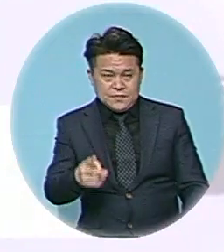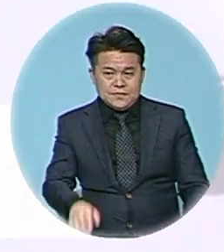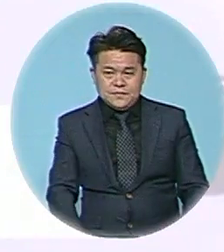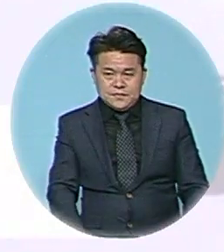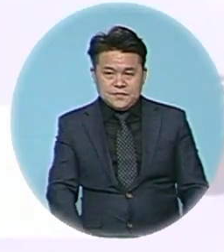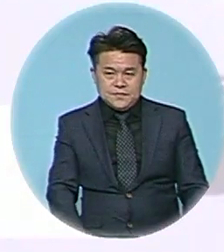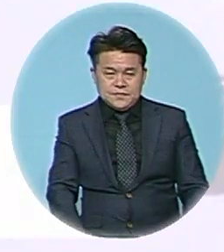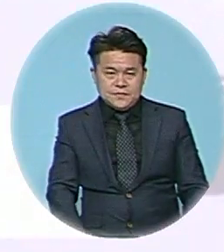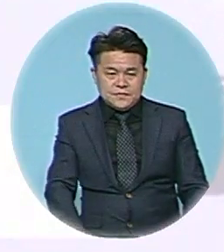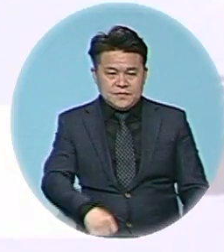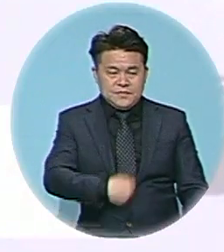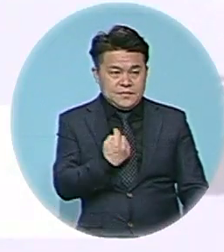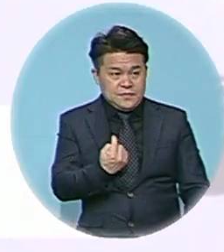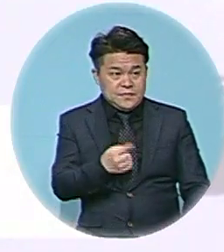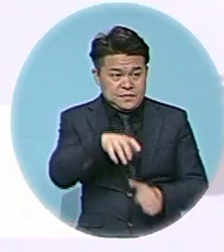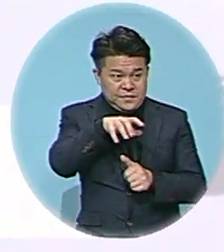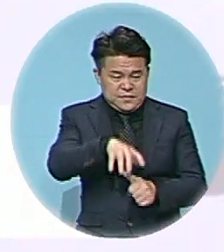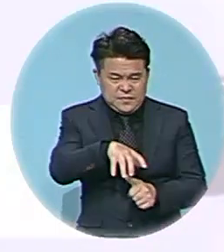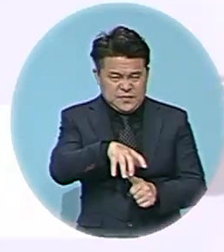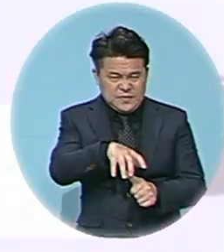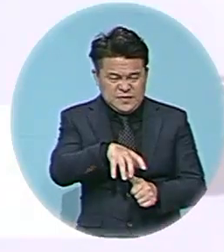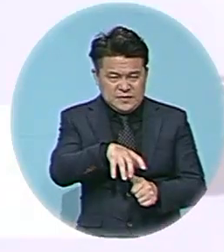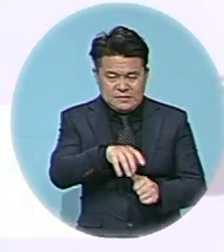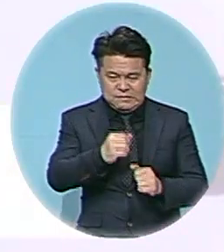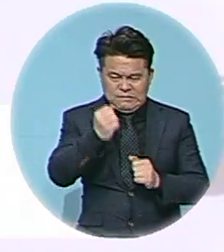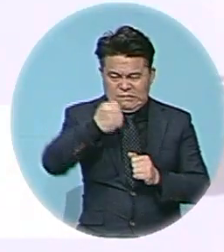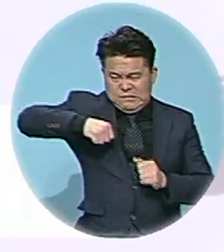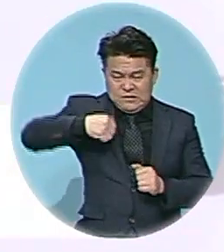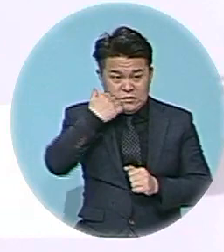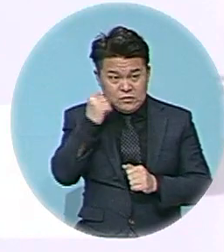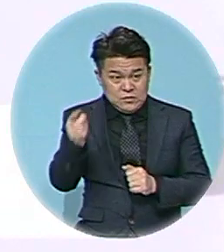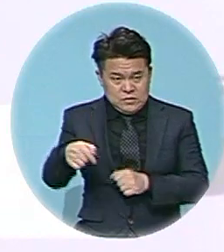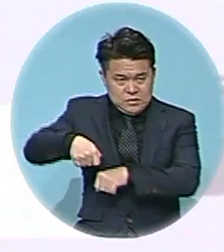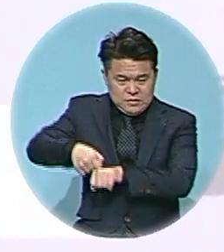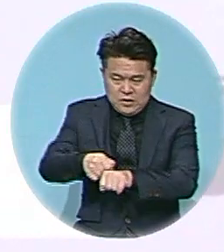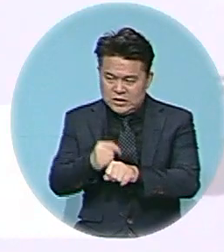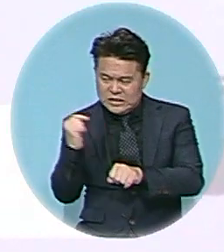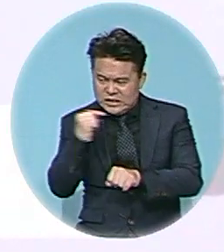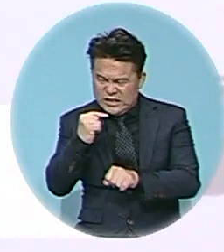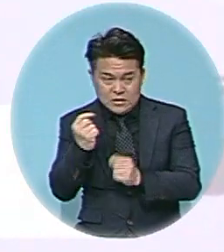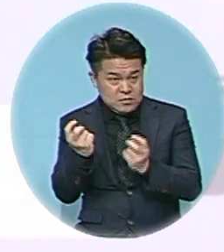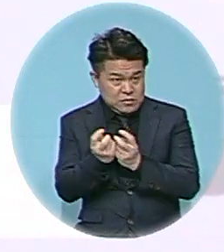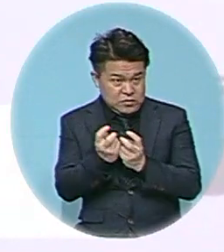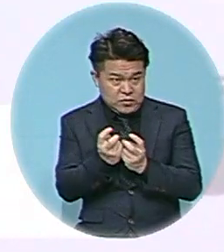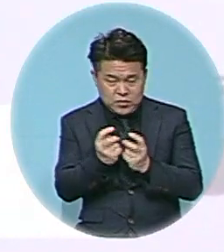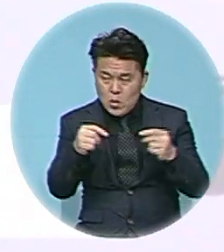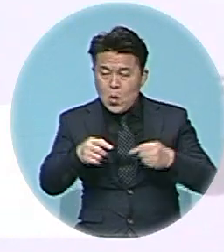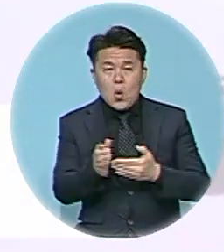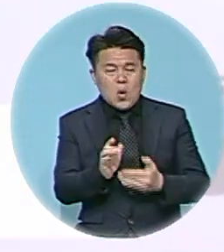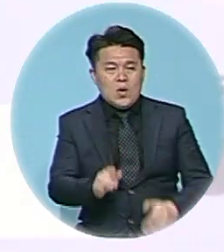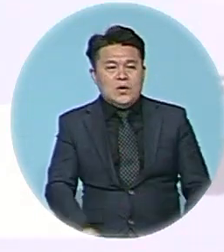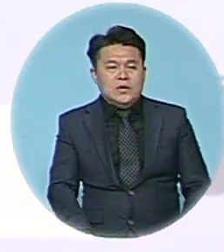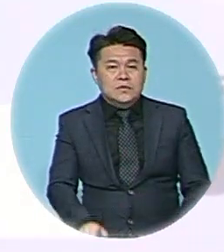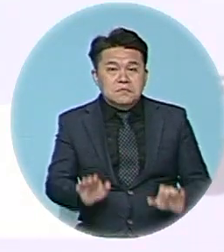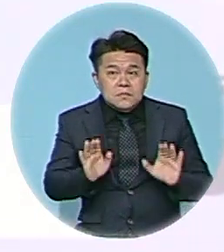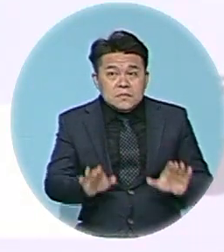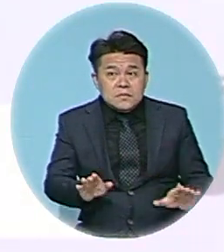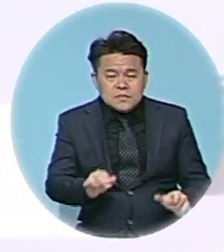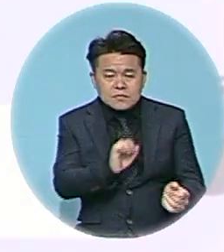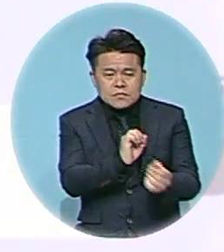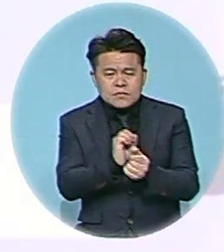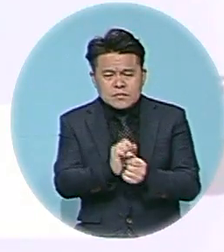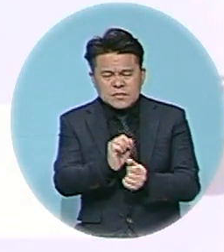중수본은 자가격리를 협조하지 않는 사람들에 대한 벌칙을 강화하는 방안도 논의하였습니다. 현재는